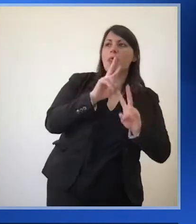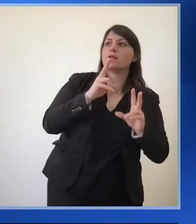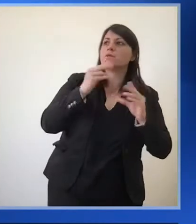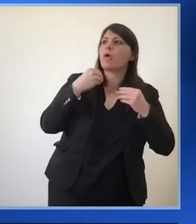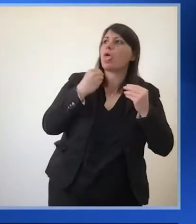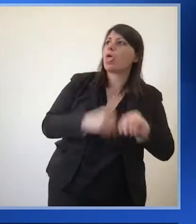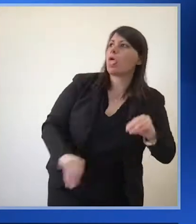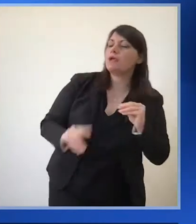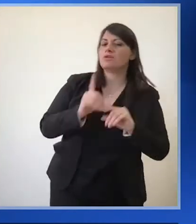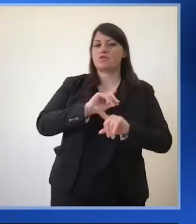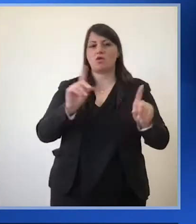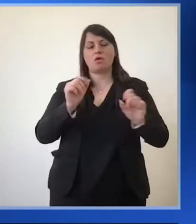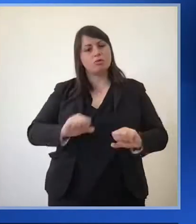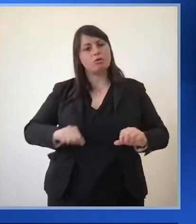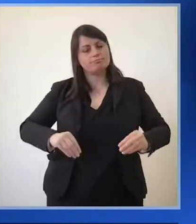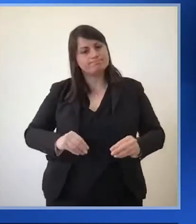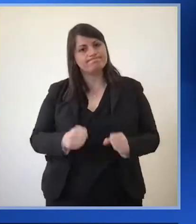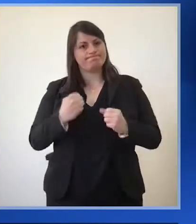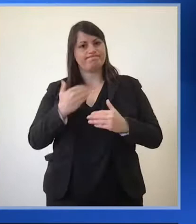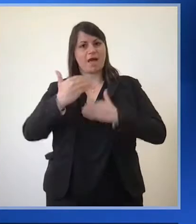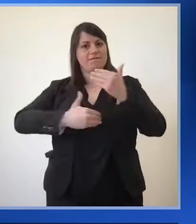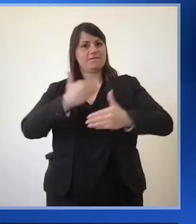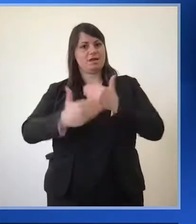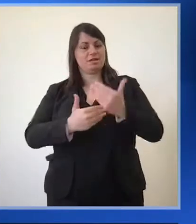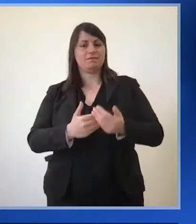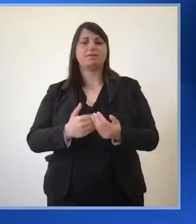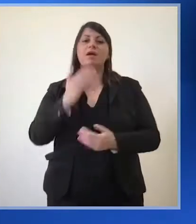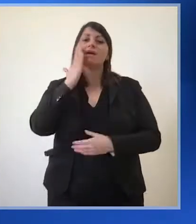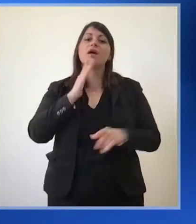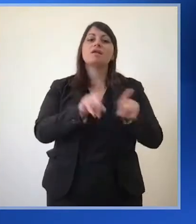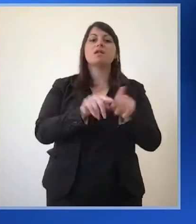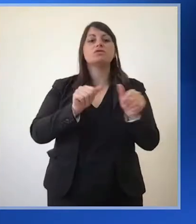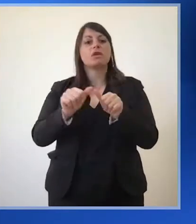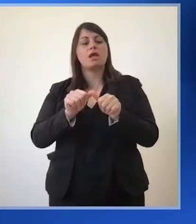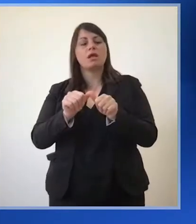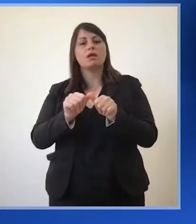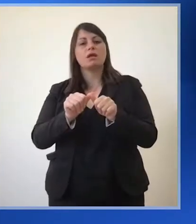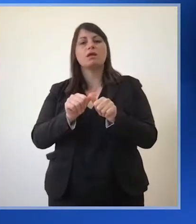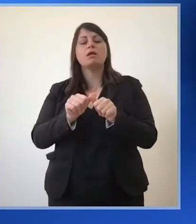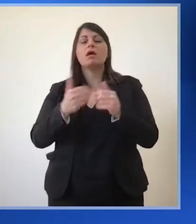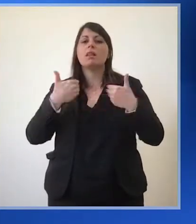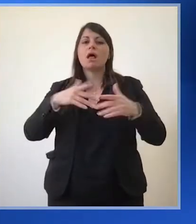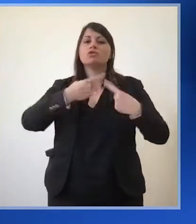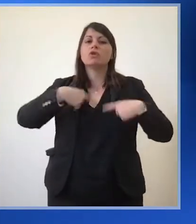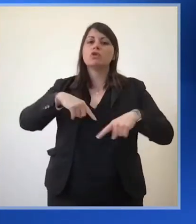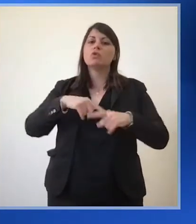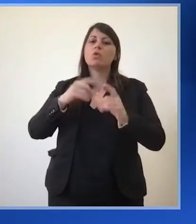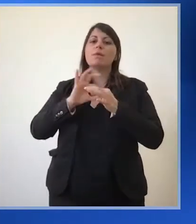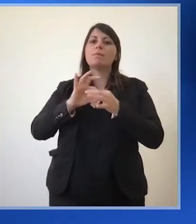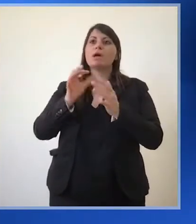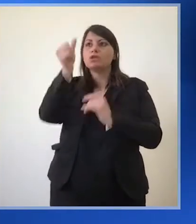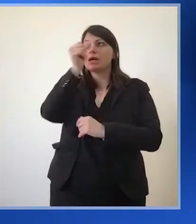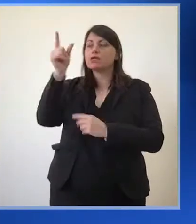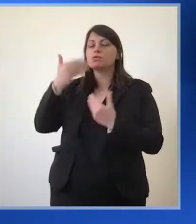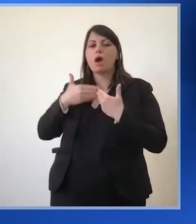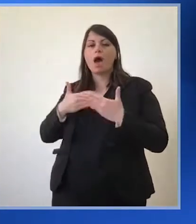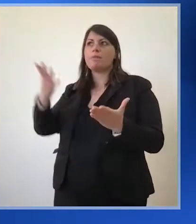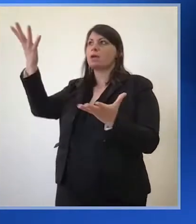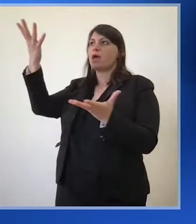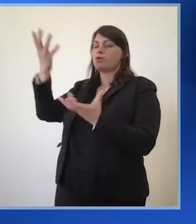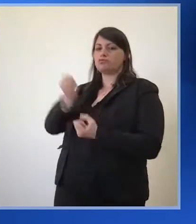Fratelli e sorelle, lasciamoci vincere dalla pace di Cristo. La pace è